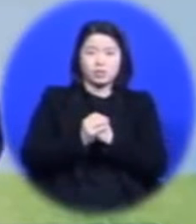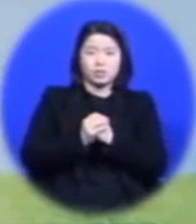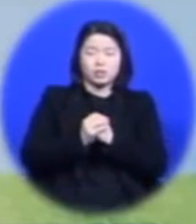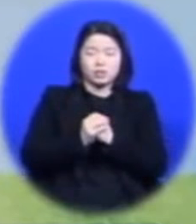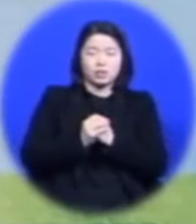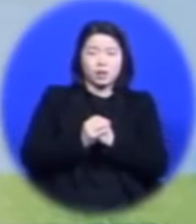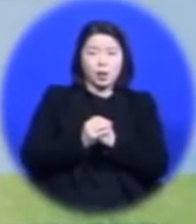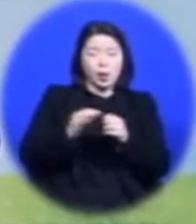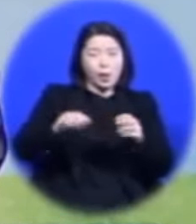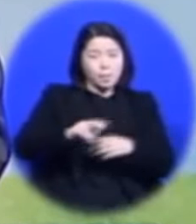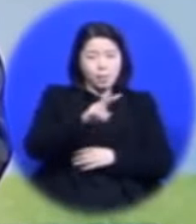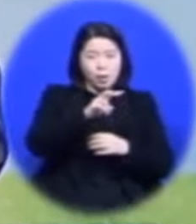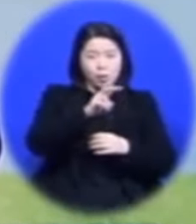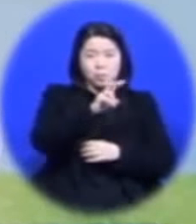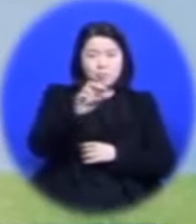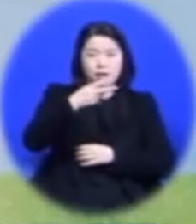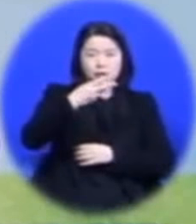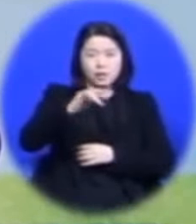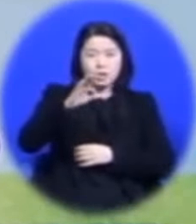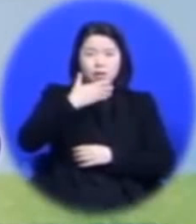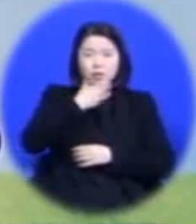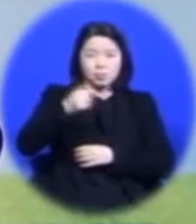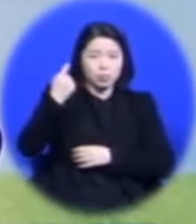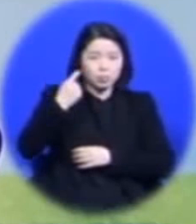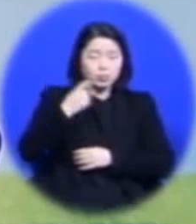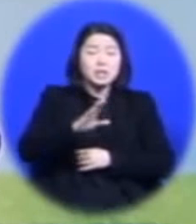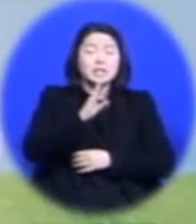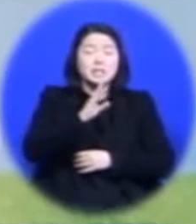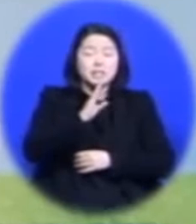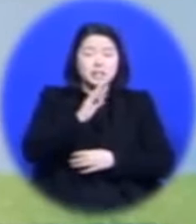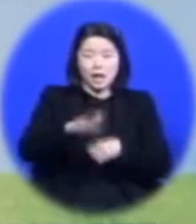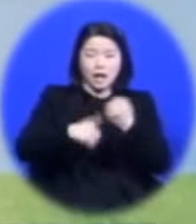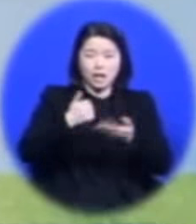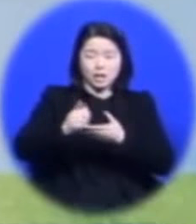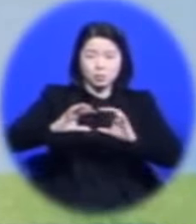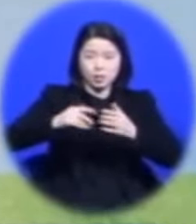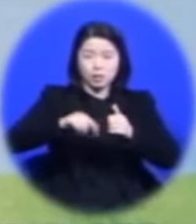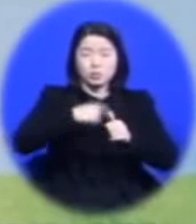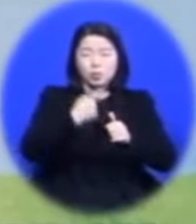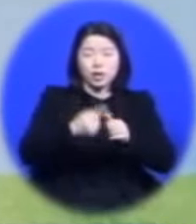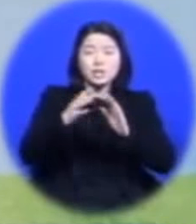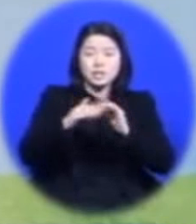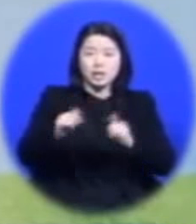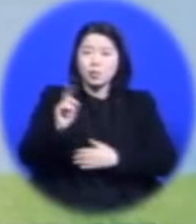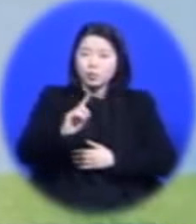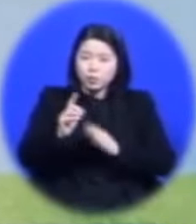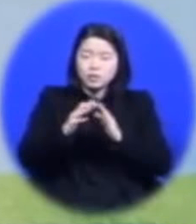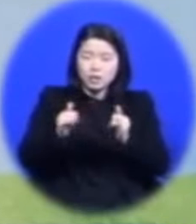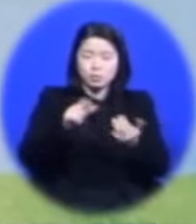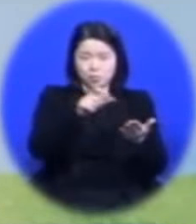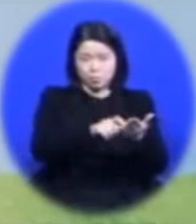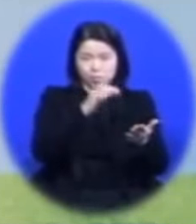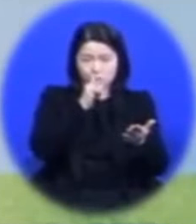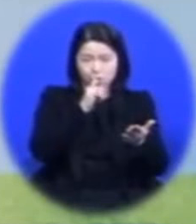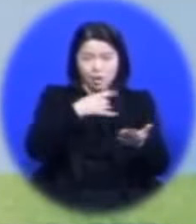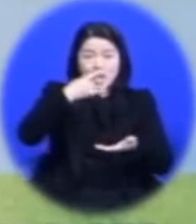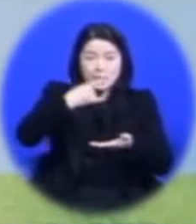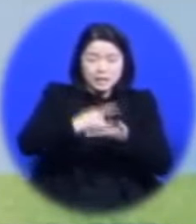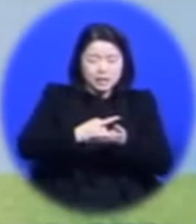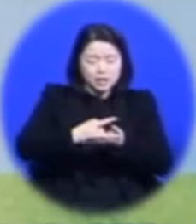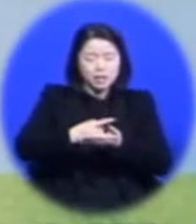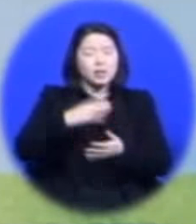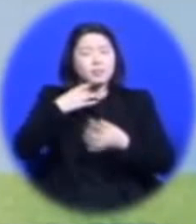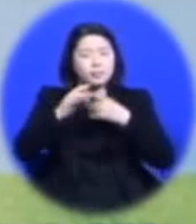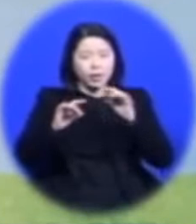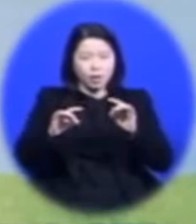마태복음 5장 6절에 진짜 하나님 나라에 속한 사람이 어떤 사람인지를 말씀하고 있습니다 의해 줄이고 목마른